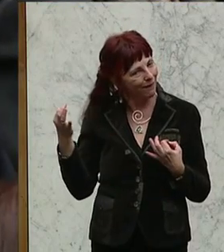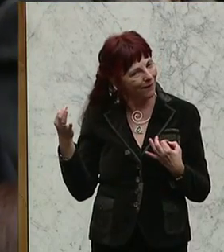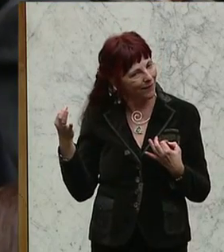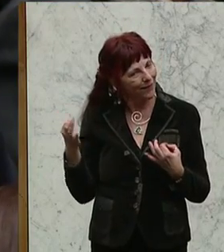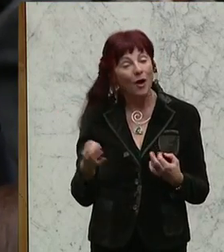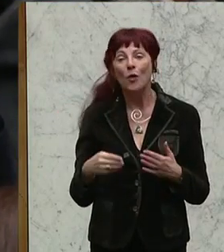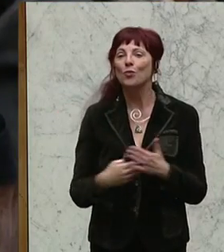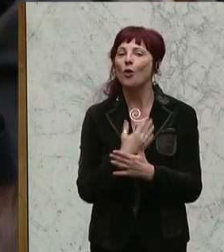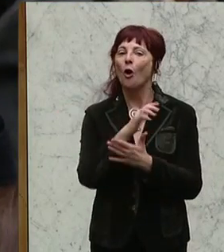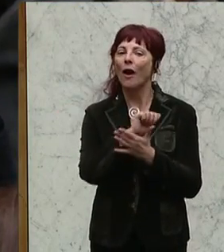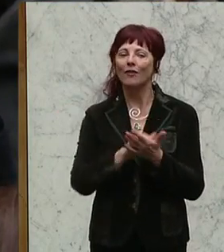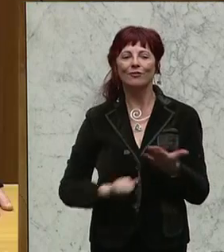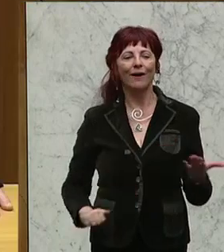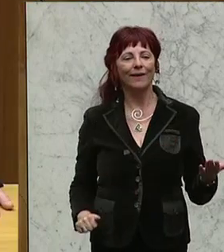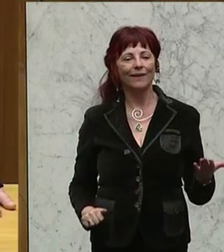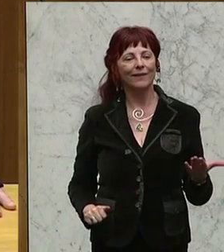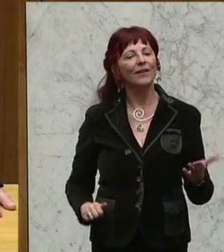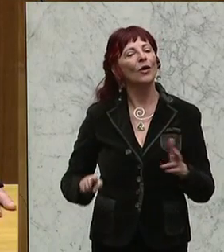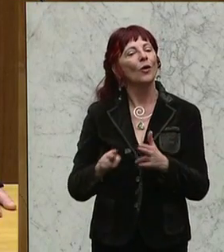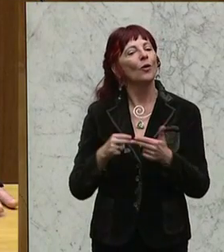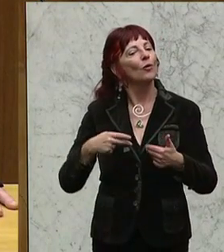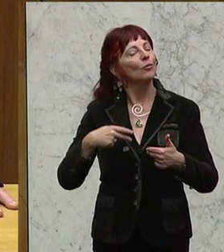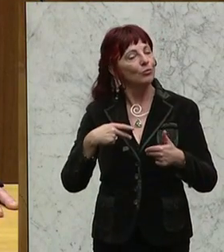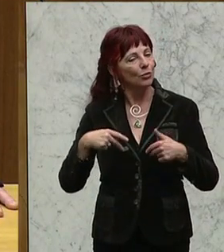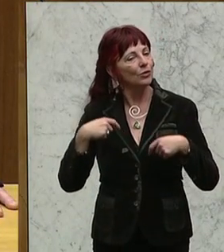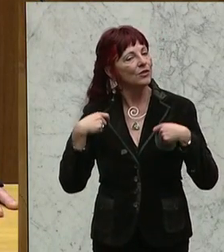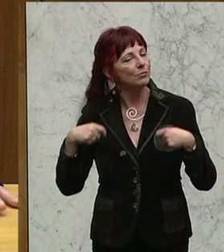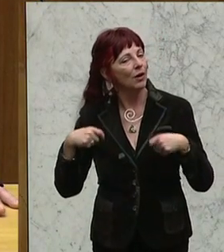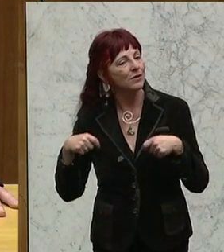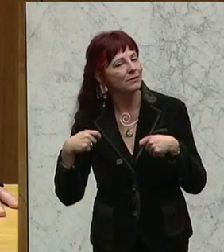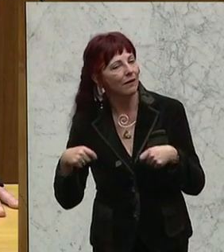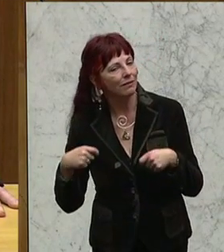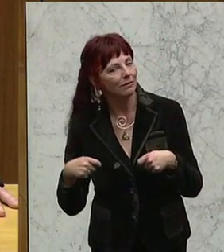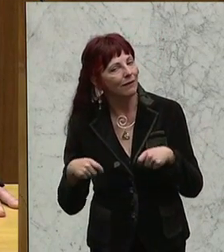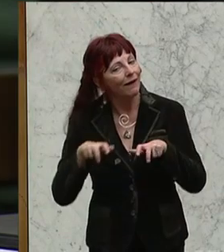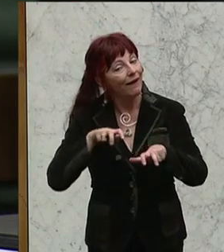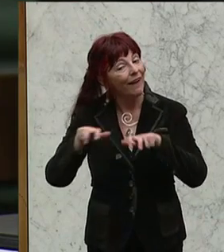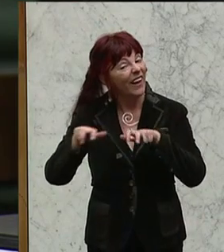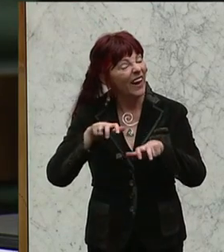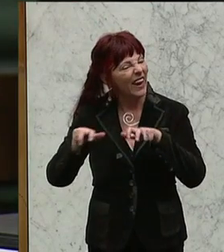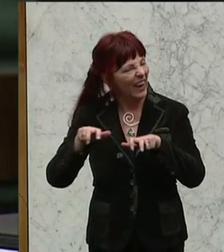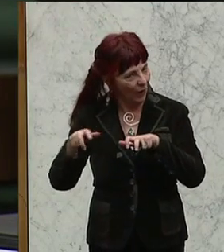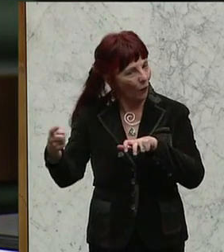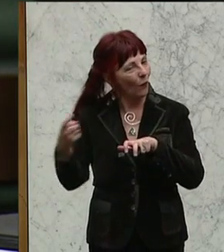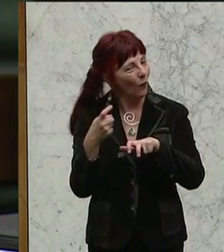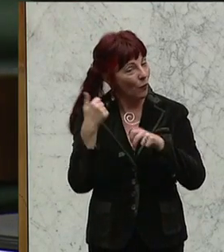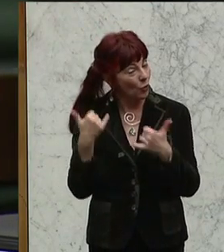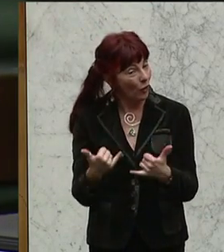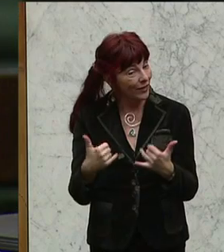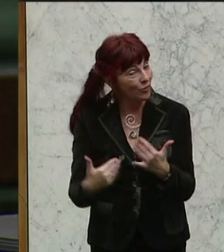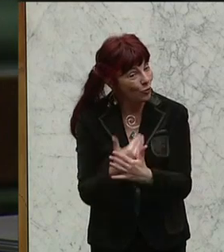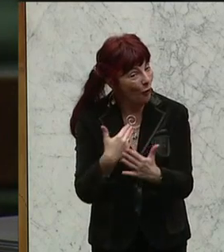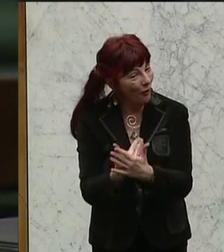Bundespräsident bei ihnen kommt die Regierungsspitze und erzählt ihen was sie Neues ausgedacht hat vielleicht könnte man das